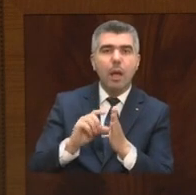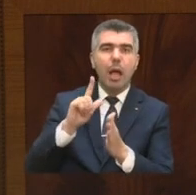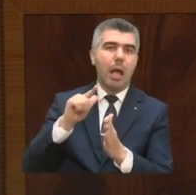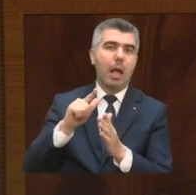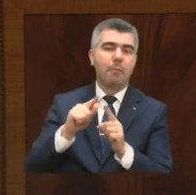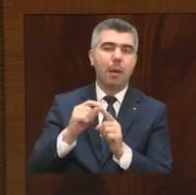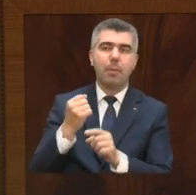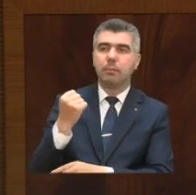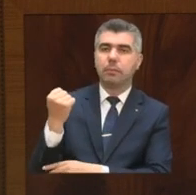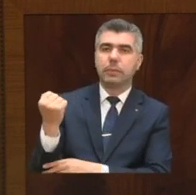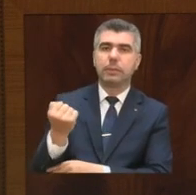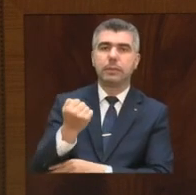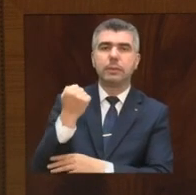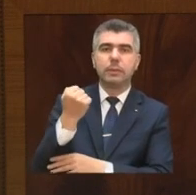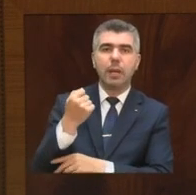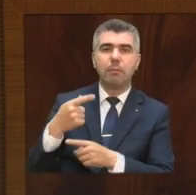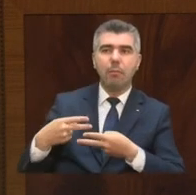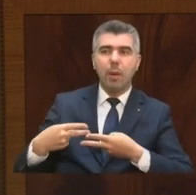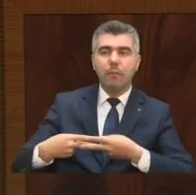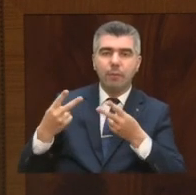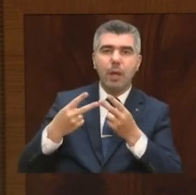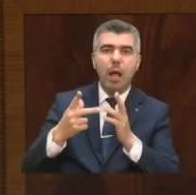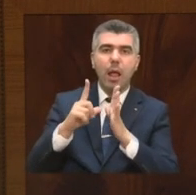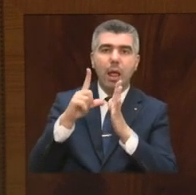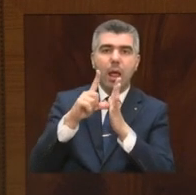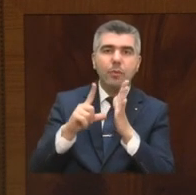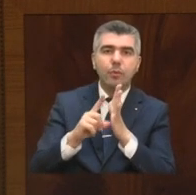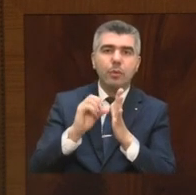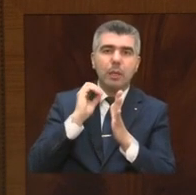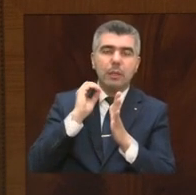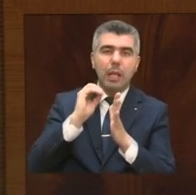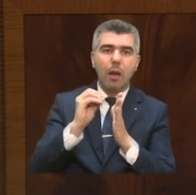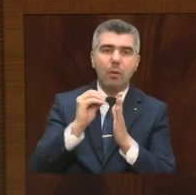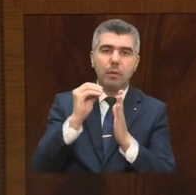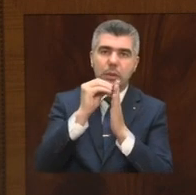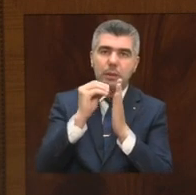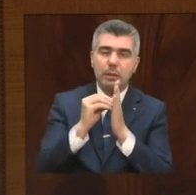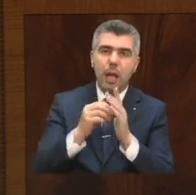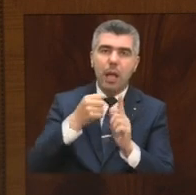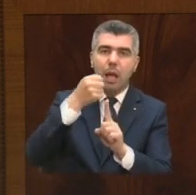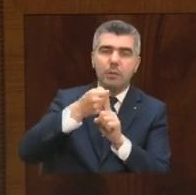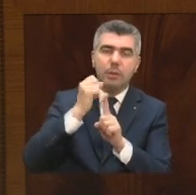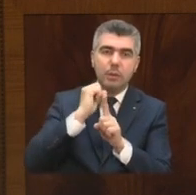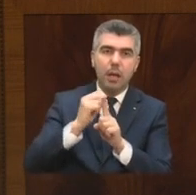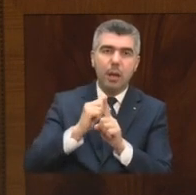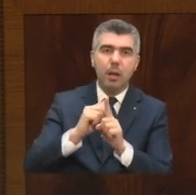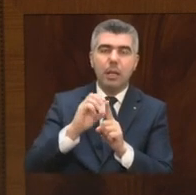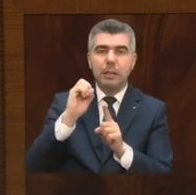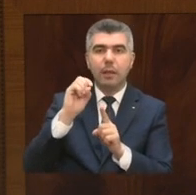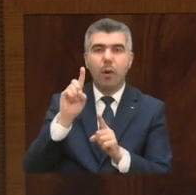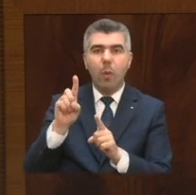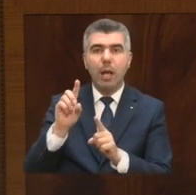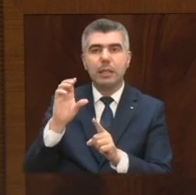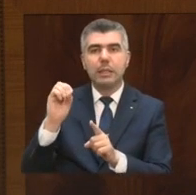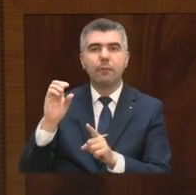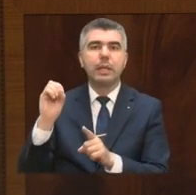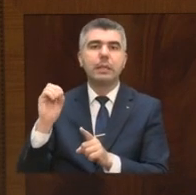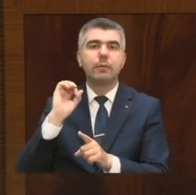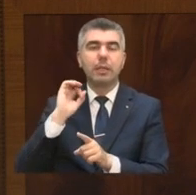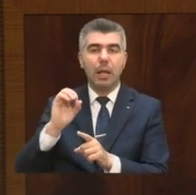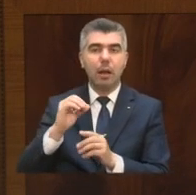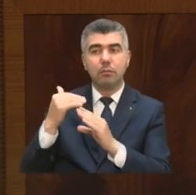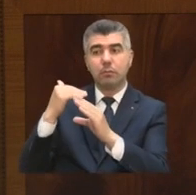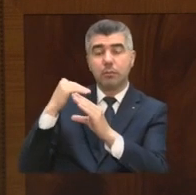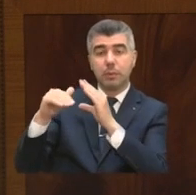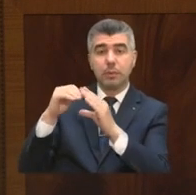تاخرا كبيرا في اخراج النصوص تنظيميه المؤطره للاصلاح ومنها القانون اطار 0 واحد صفر صفر الذي احالت